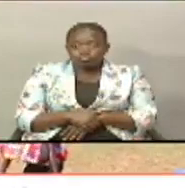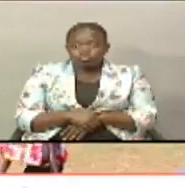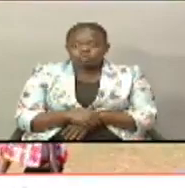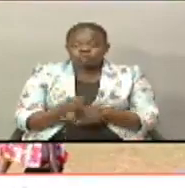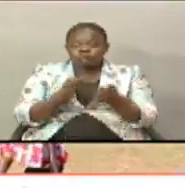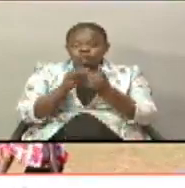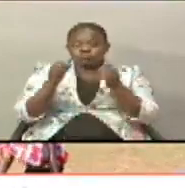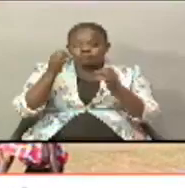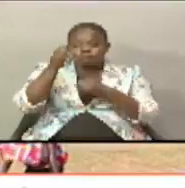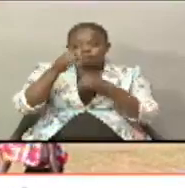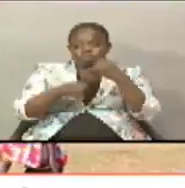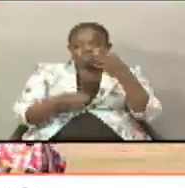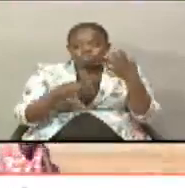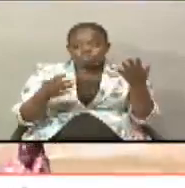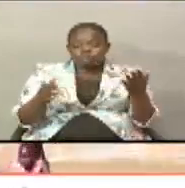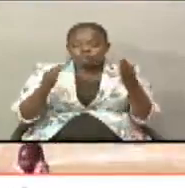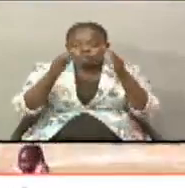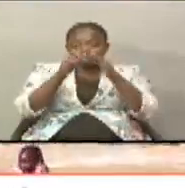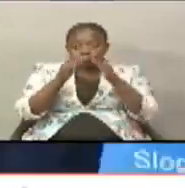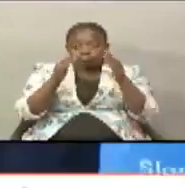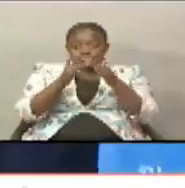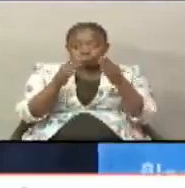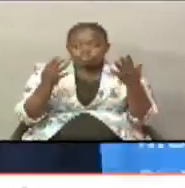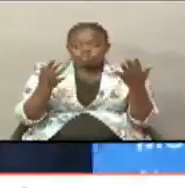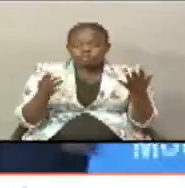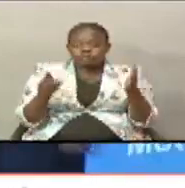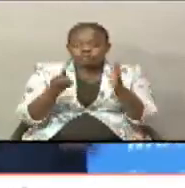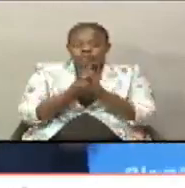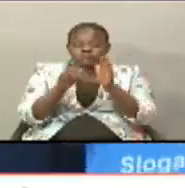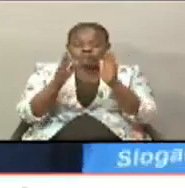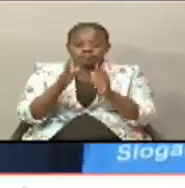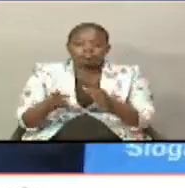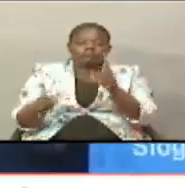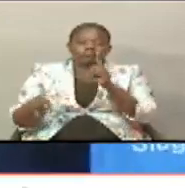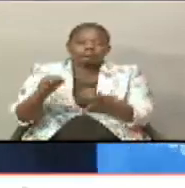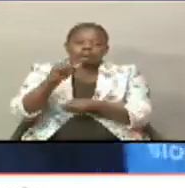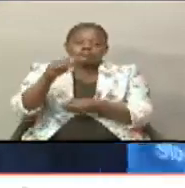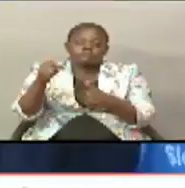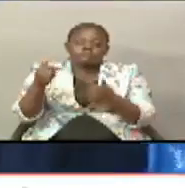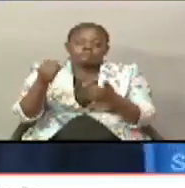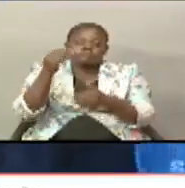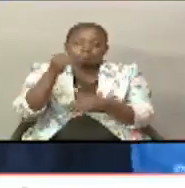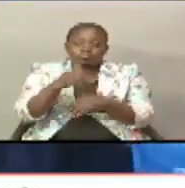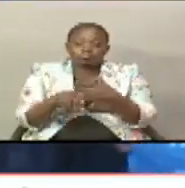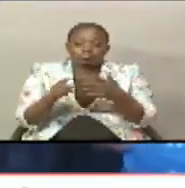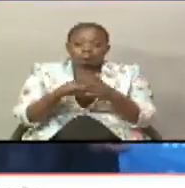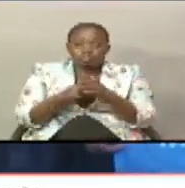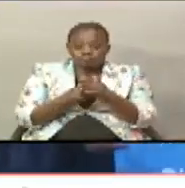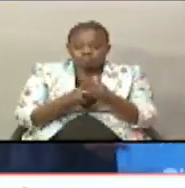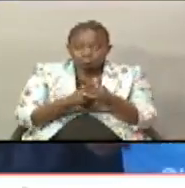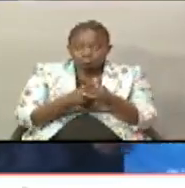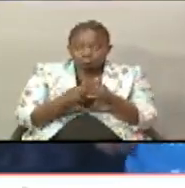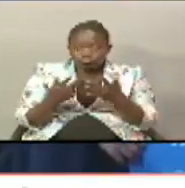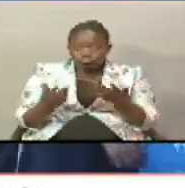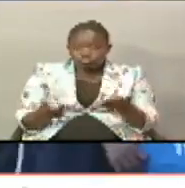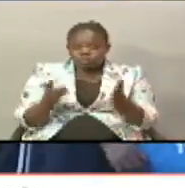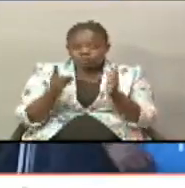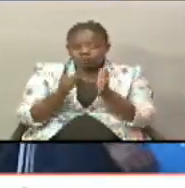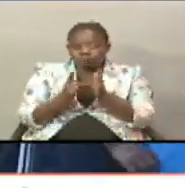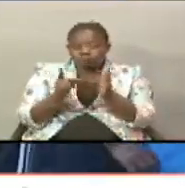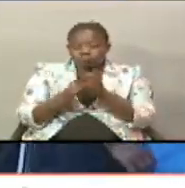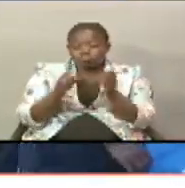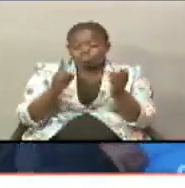Empaka zigenze okugwa ng'ennyumba ya lawyers yenywedde mu zinnazaakendo n'eddirirwa ey'aba engineers. Aba doctors